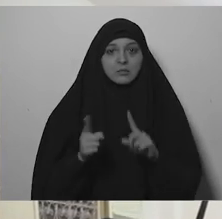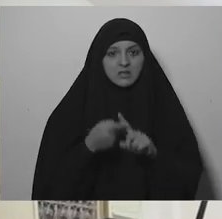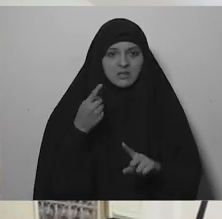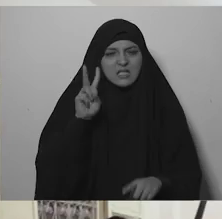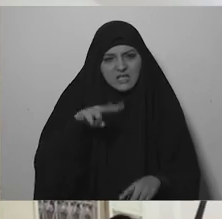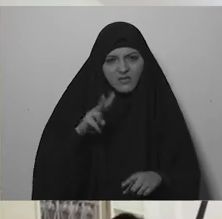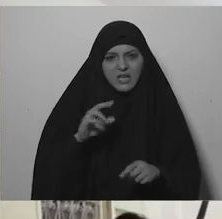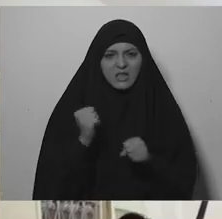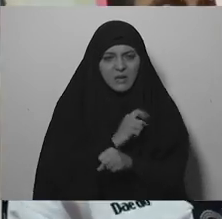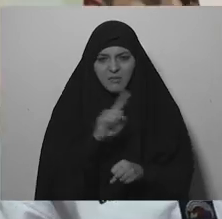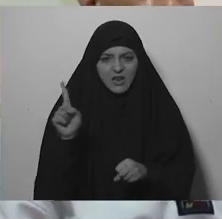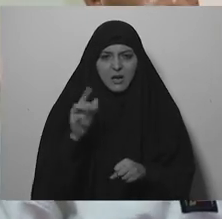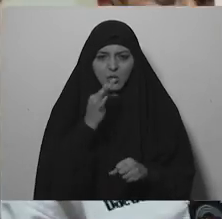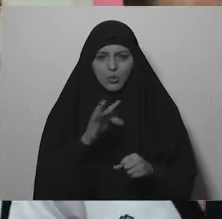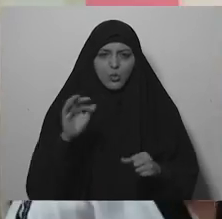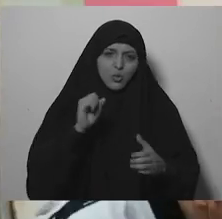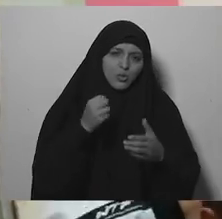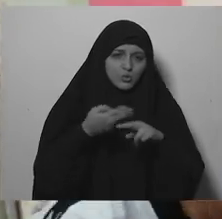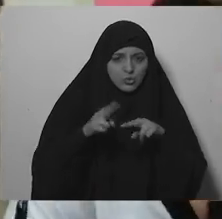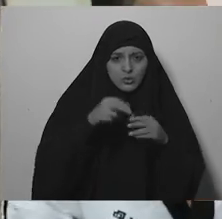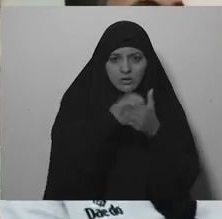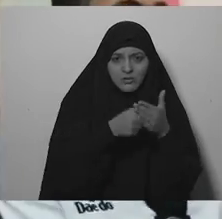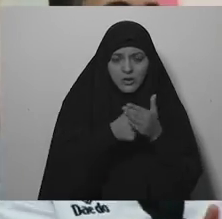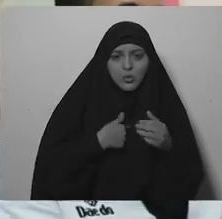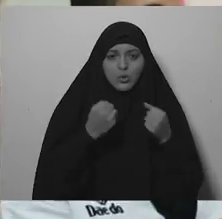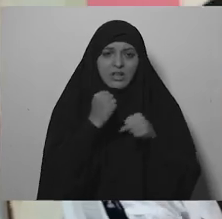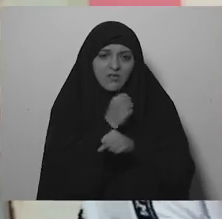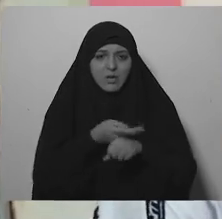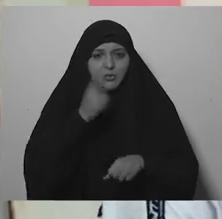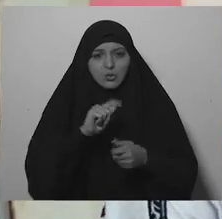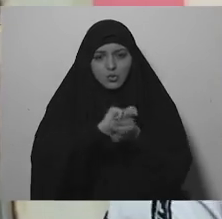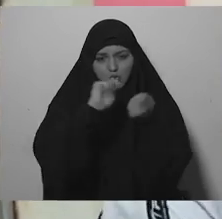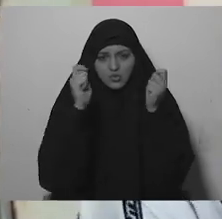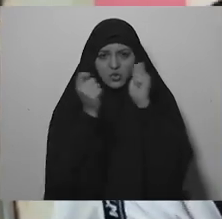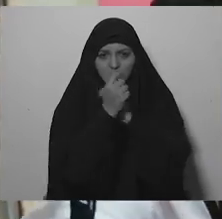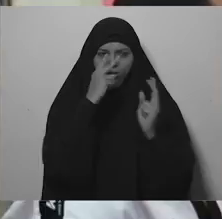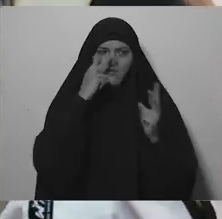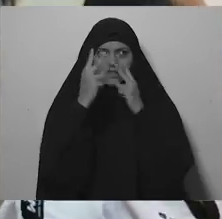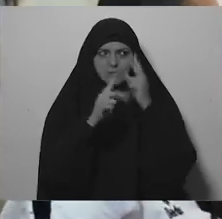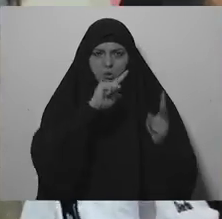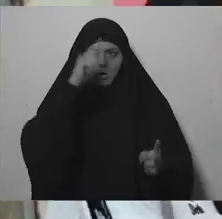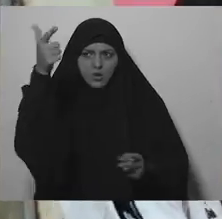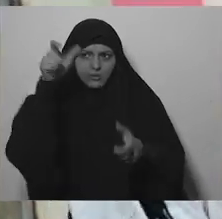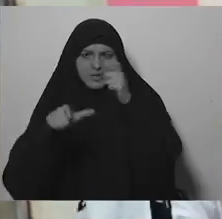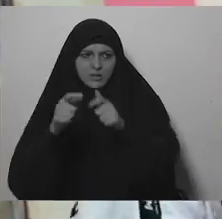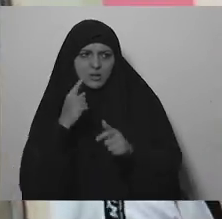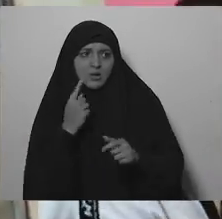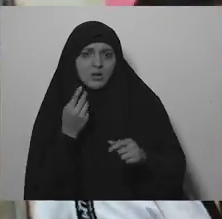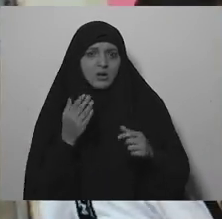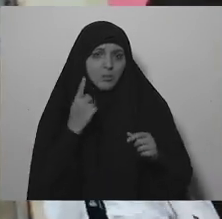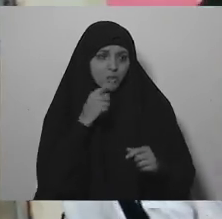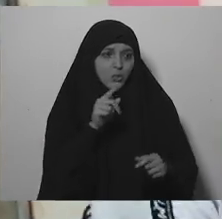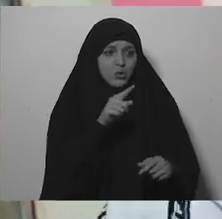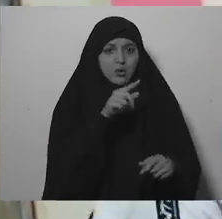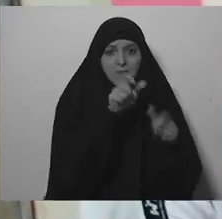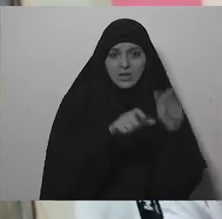vrai qu'on ne travaille pas trop sur le plaidoyer, mais on travaille sur le changement de la vision de l'autre envers ces personnes